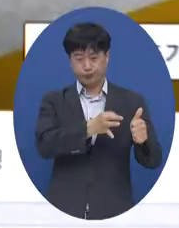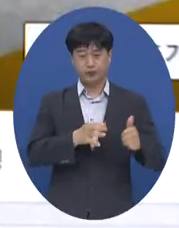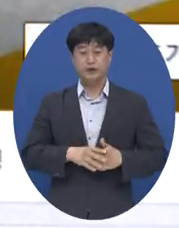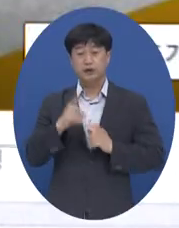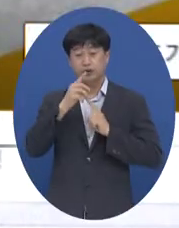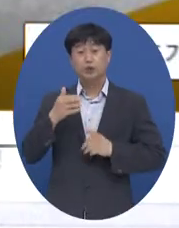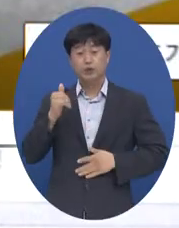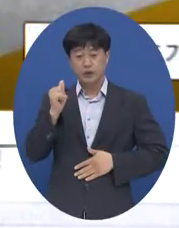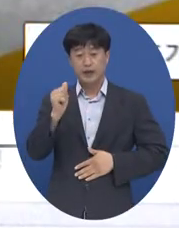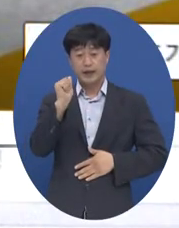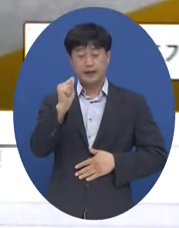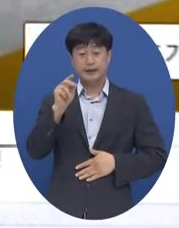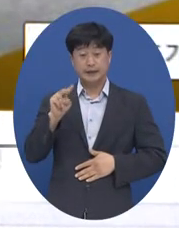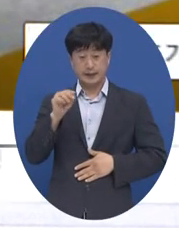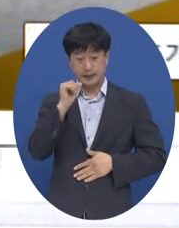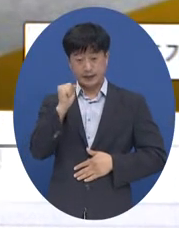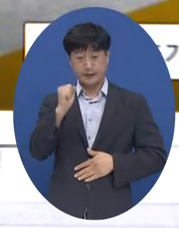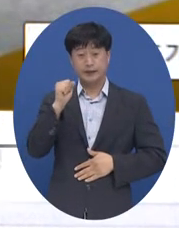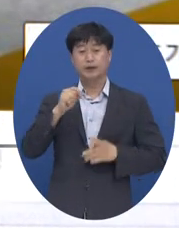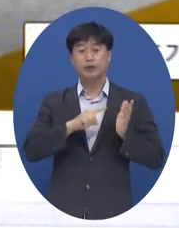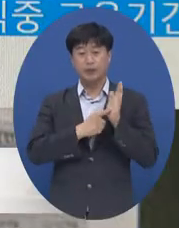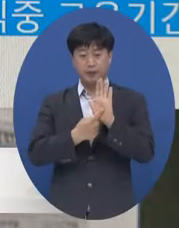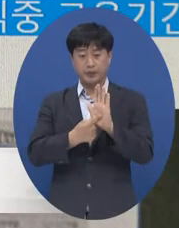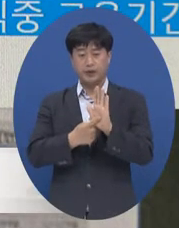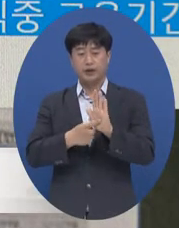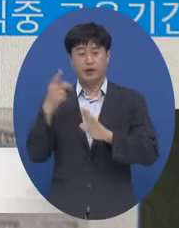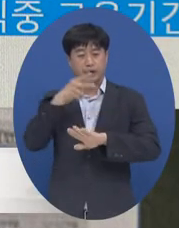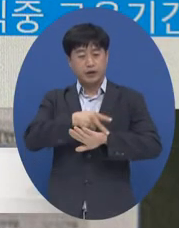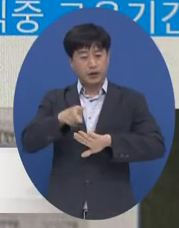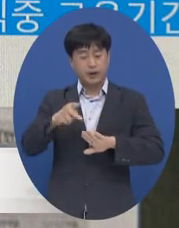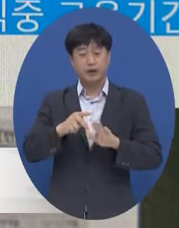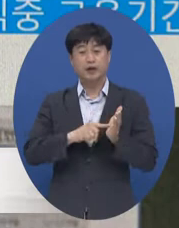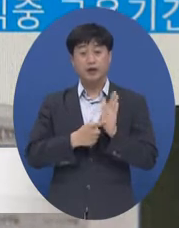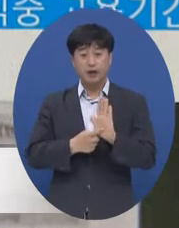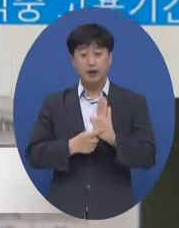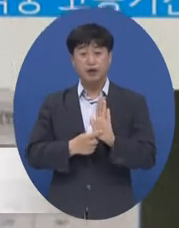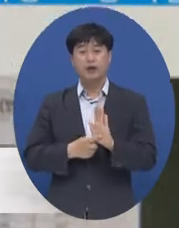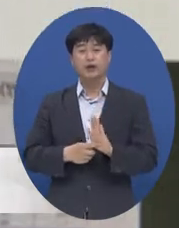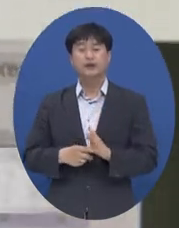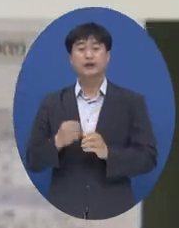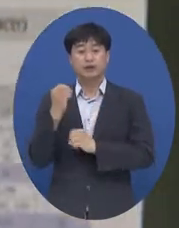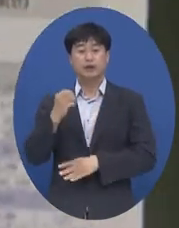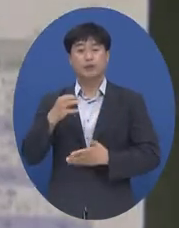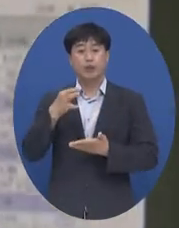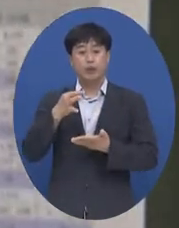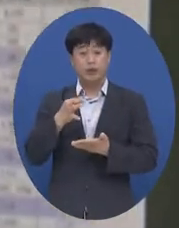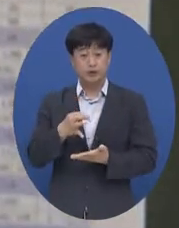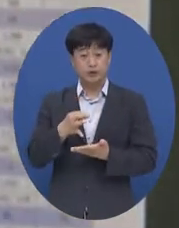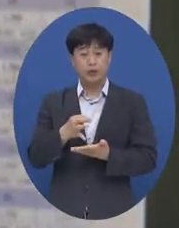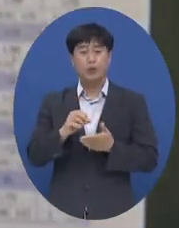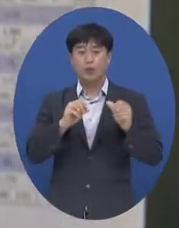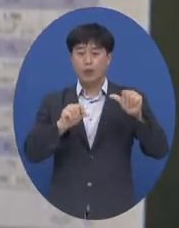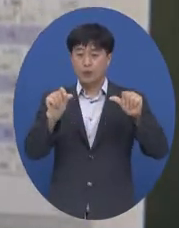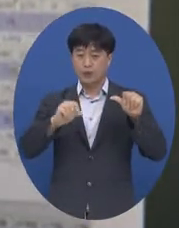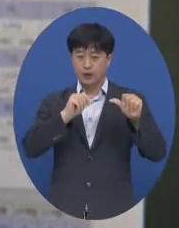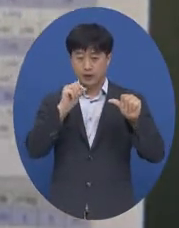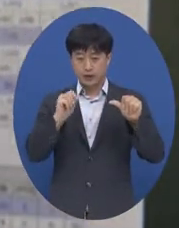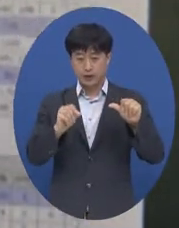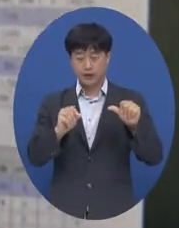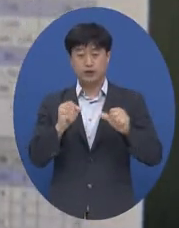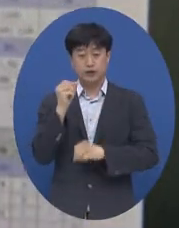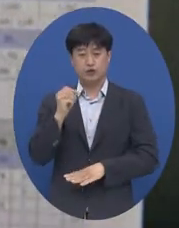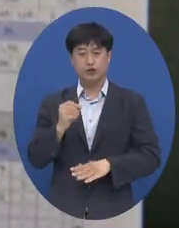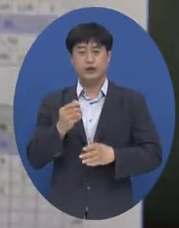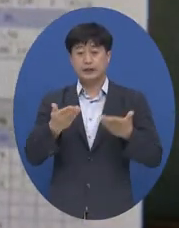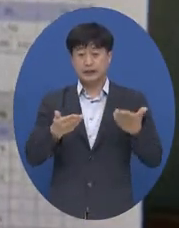지급합니다. 이재명 경기도지사가 자신의 사회관계망을 통해 공개한 설계안에 따르면 기본급의 최소 5%를 기준 삼아